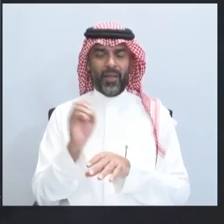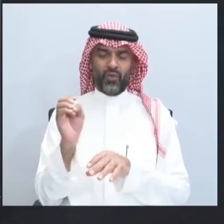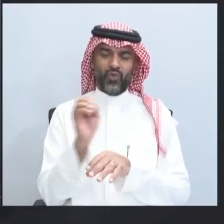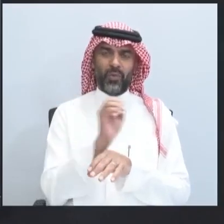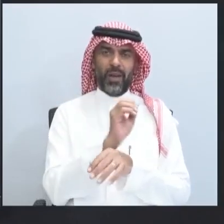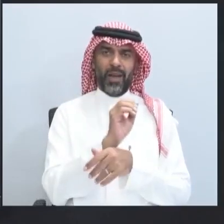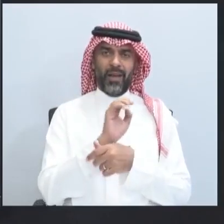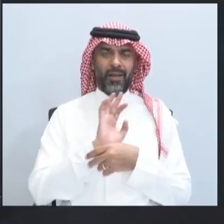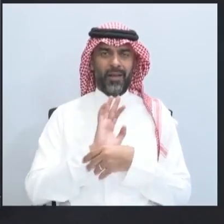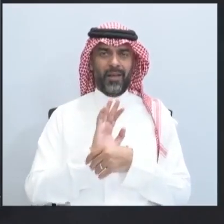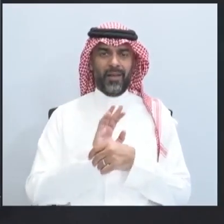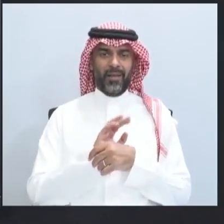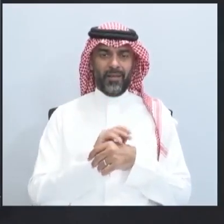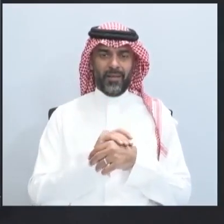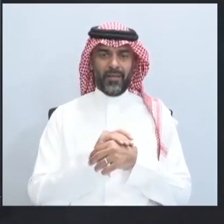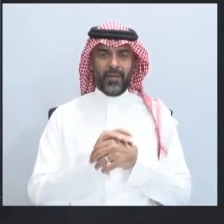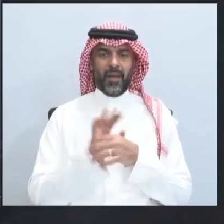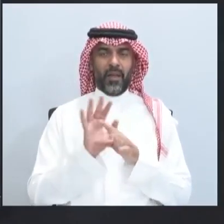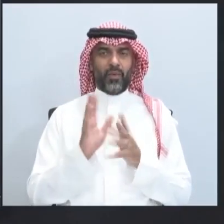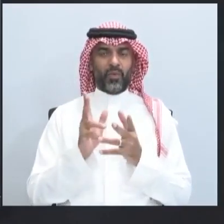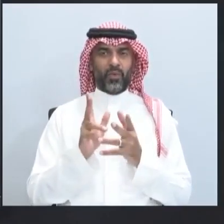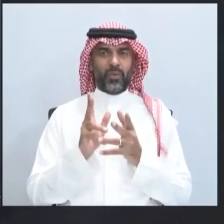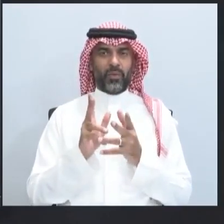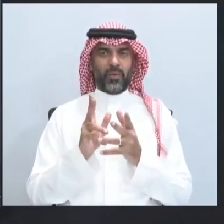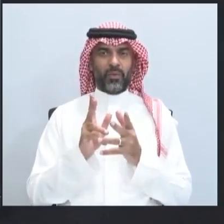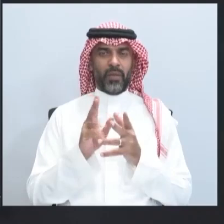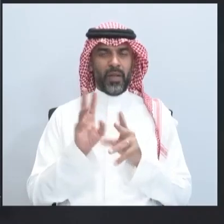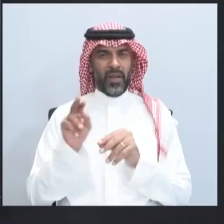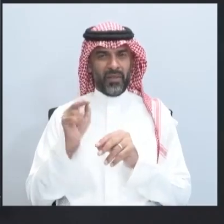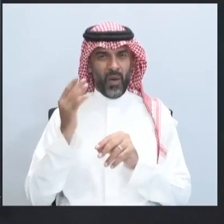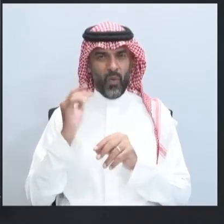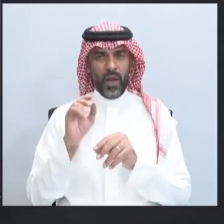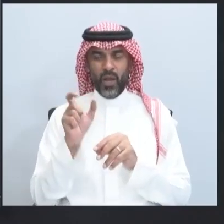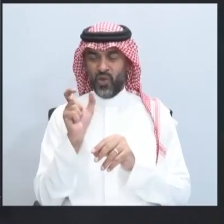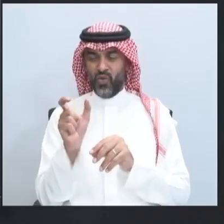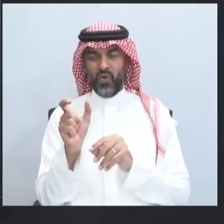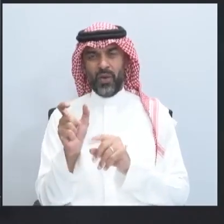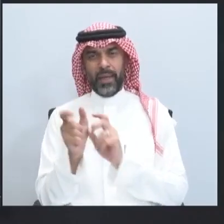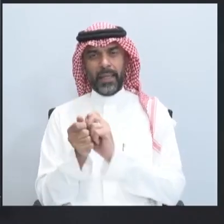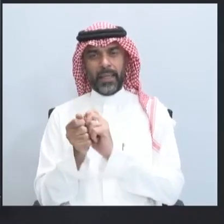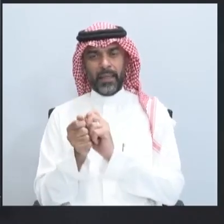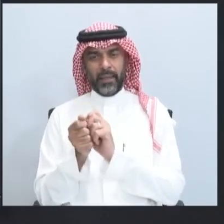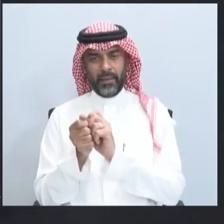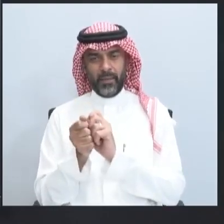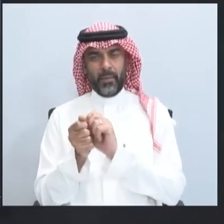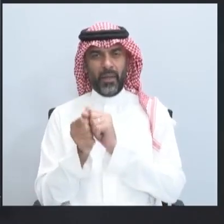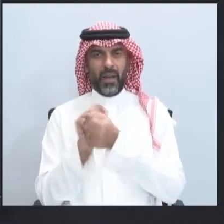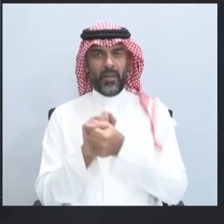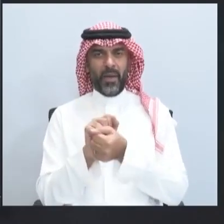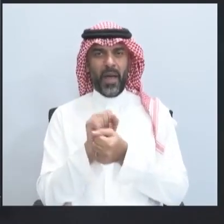استفهاميه ولذلك التغيير الحاصل هو كالتغيير السابق قلبنا نون من او عن ميما